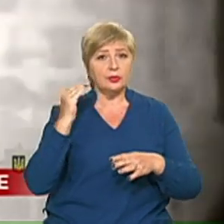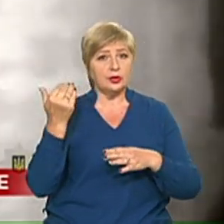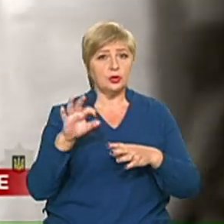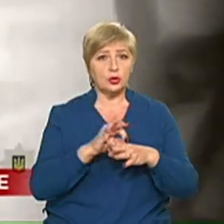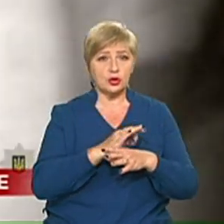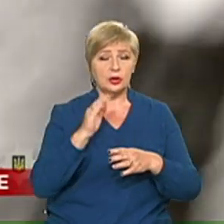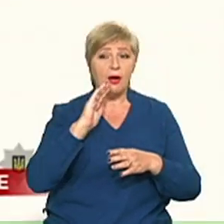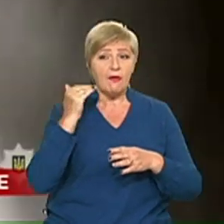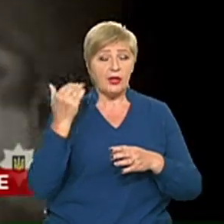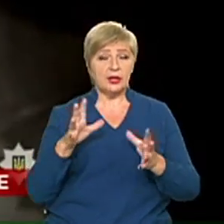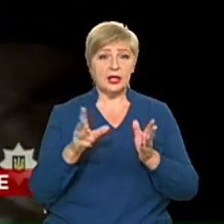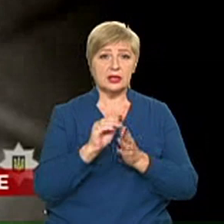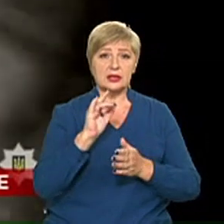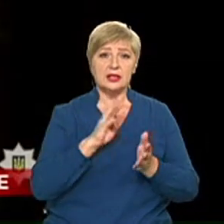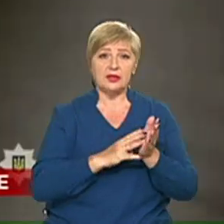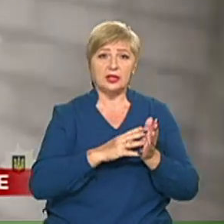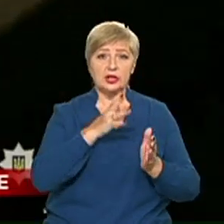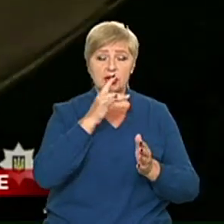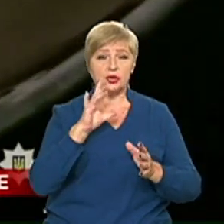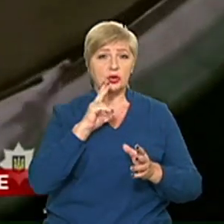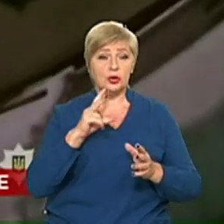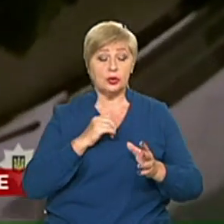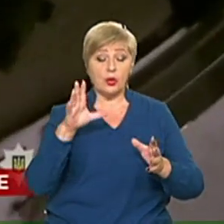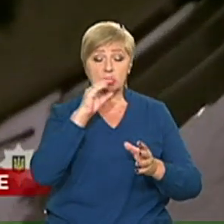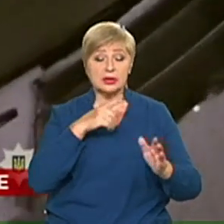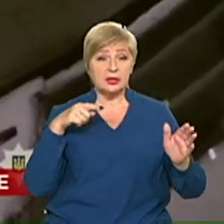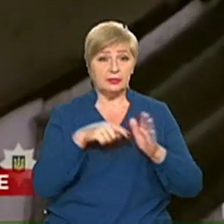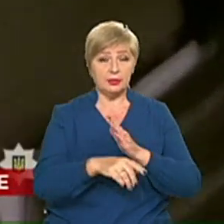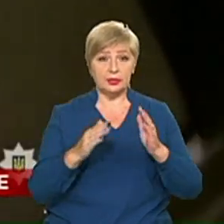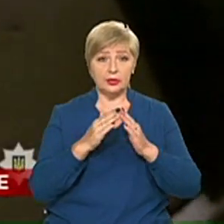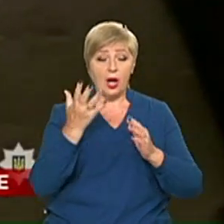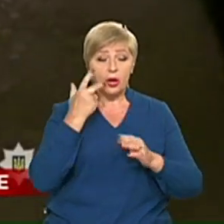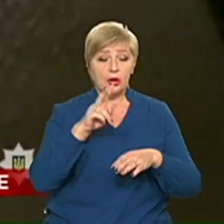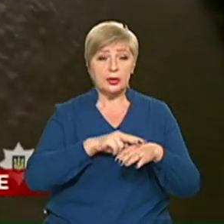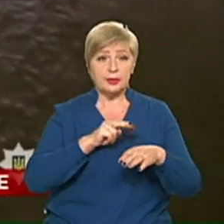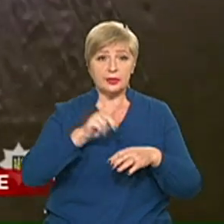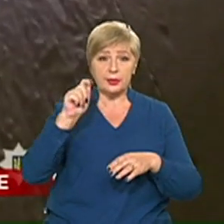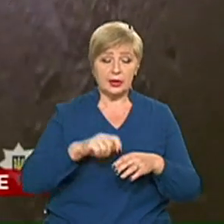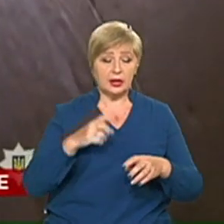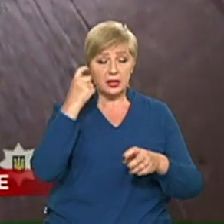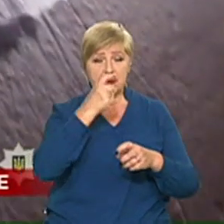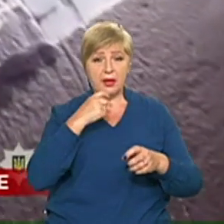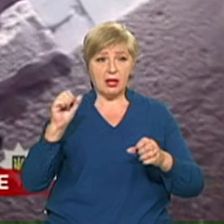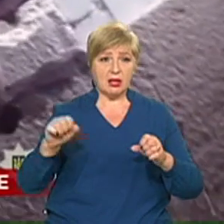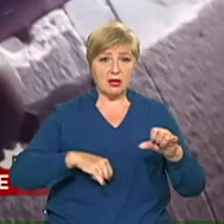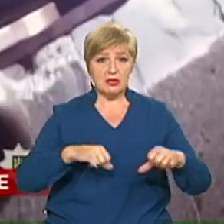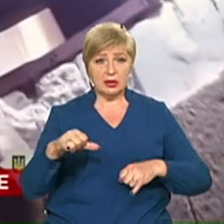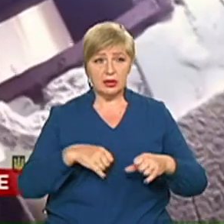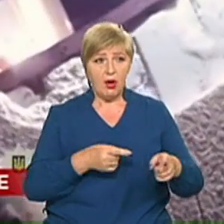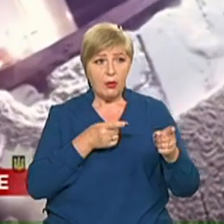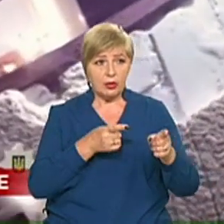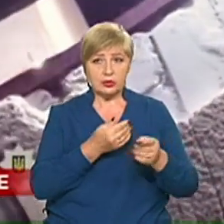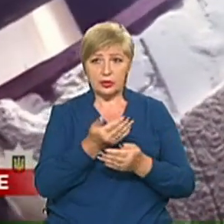з 9-річною донькою встигла вибігти з будівлі. Коли приїхали правоохоронці, п'яний бешкетник погрожував і